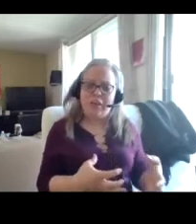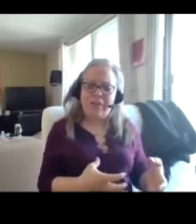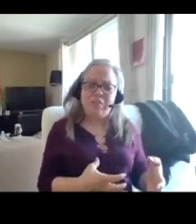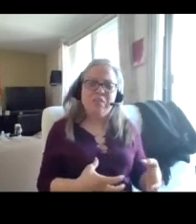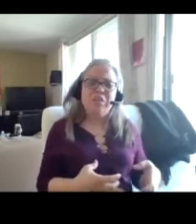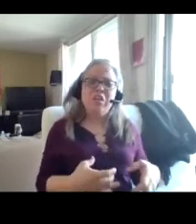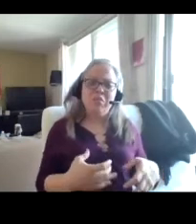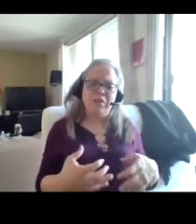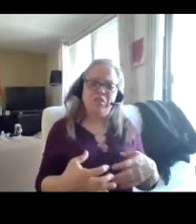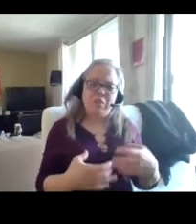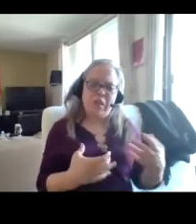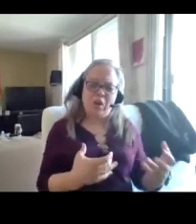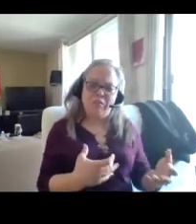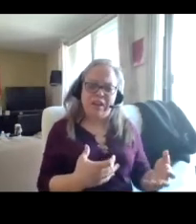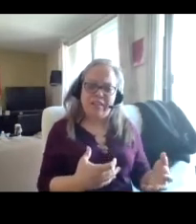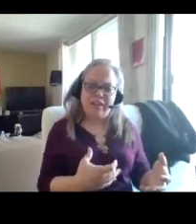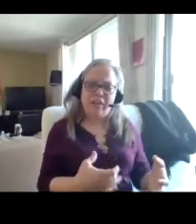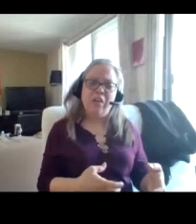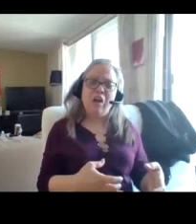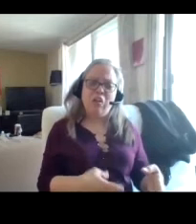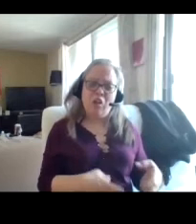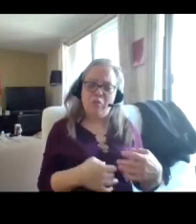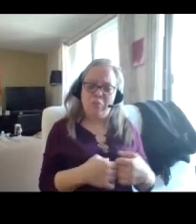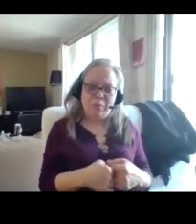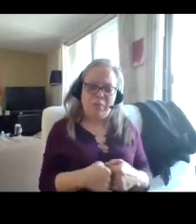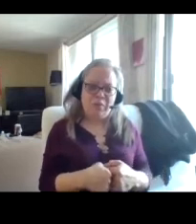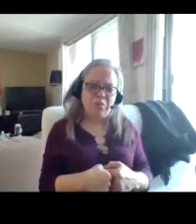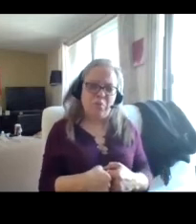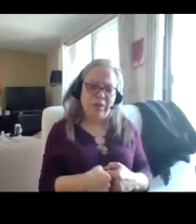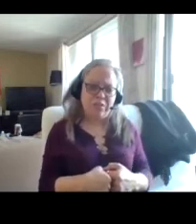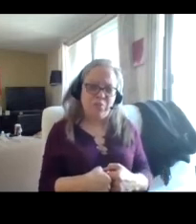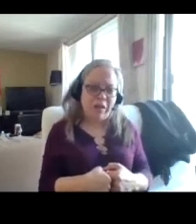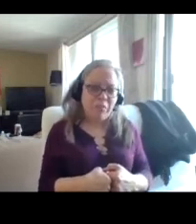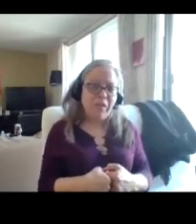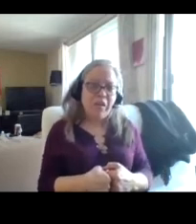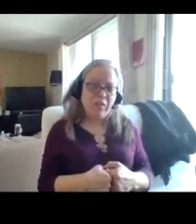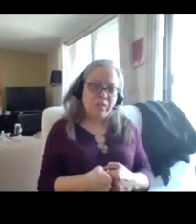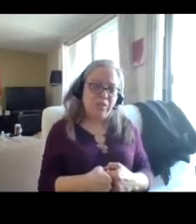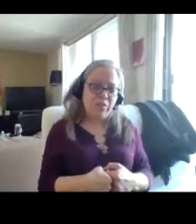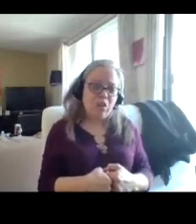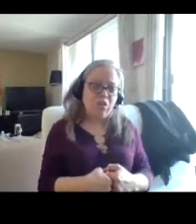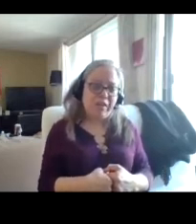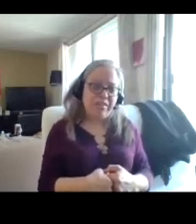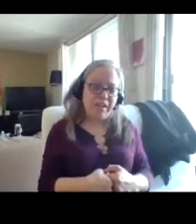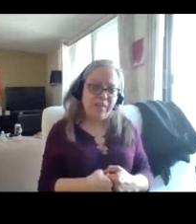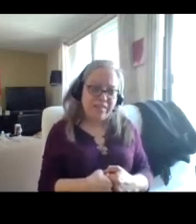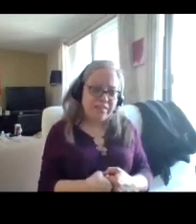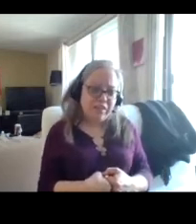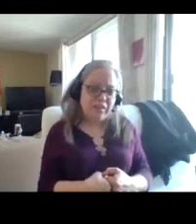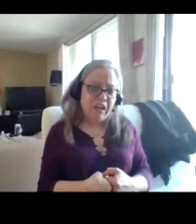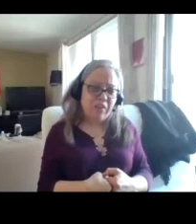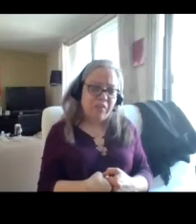des Autochtones. En plus des aides-soignants, nous voulons vraiment s'assurer qu'ils sont aussi